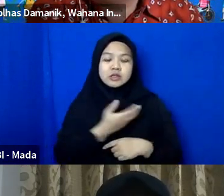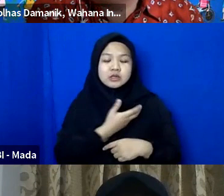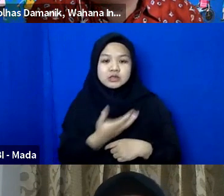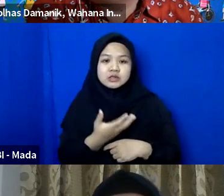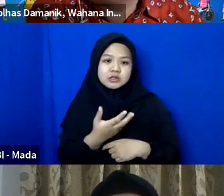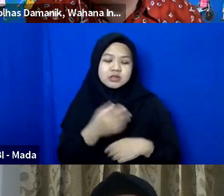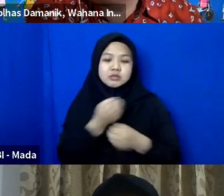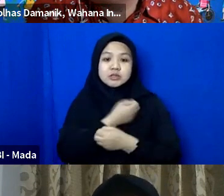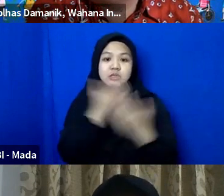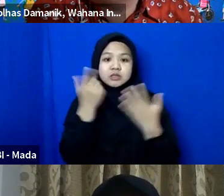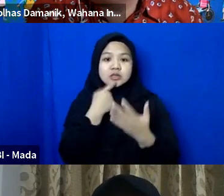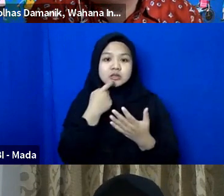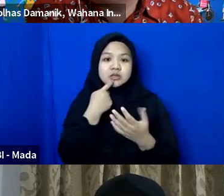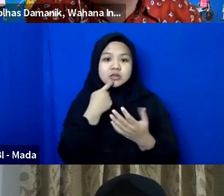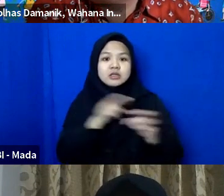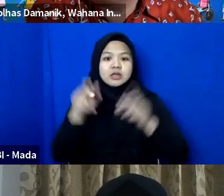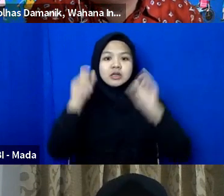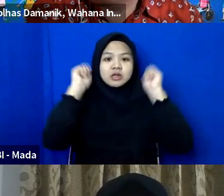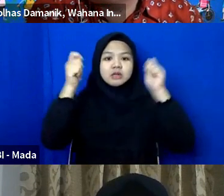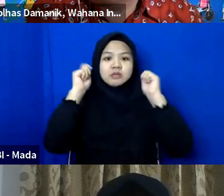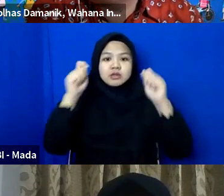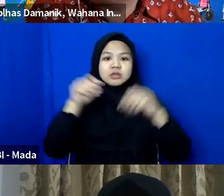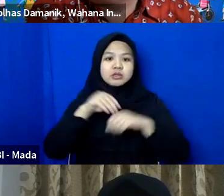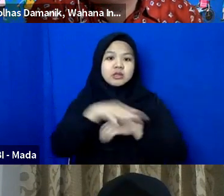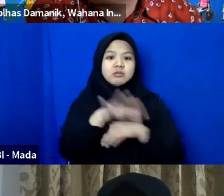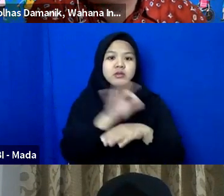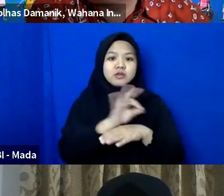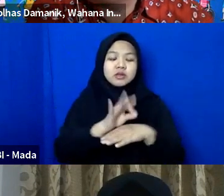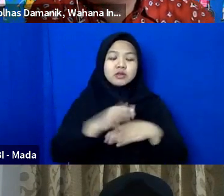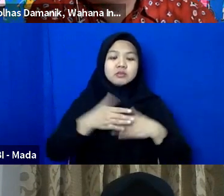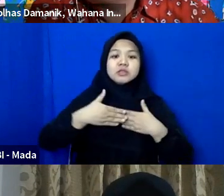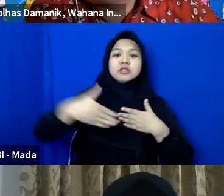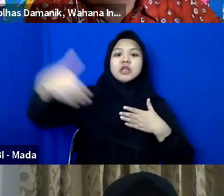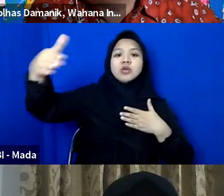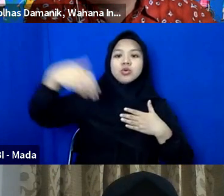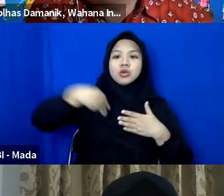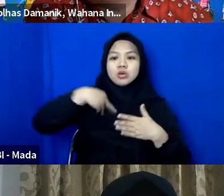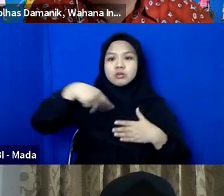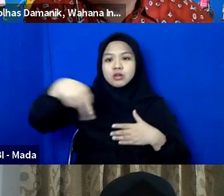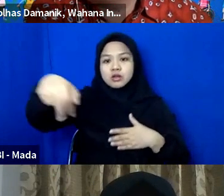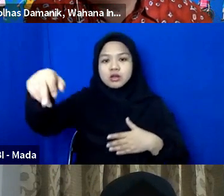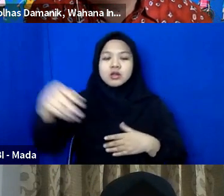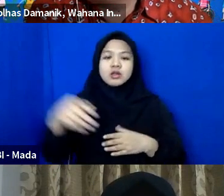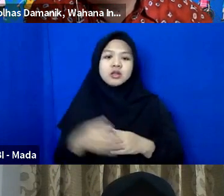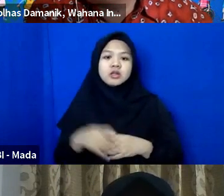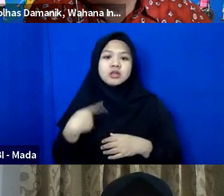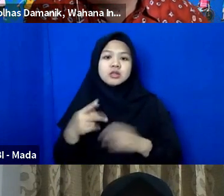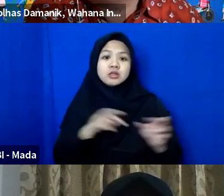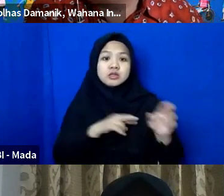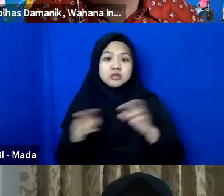menjelaskan tentang rencana kampanye dampak film sejauh kumelangkah jadi kita rencananya